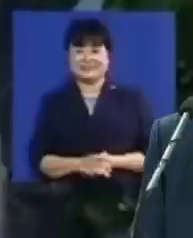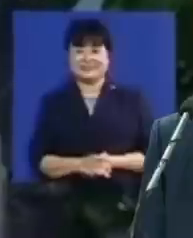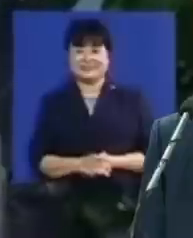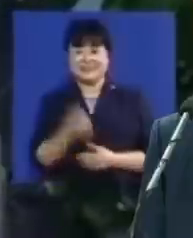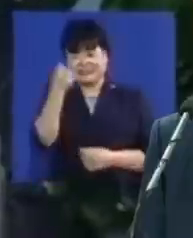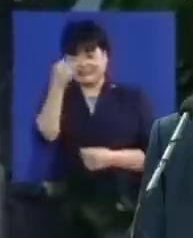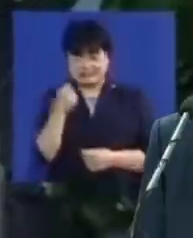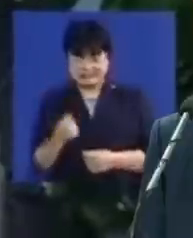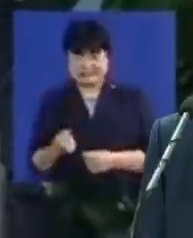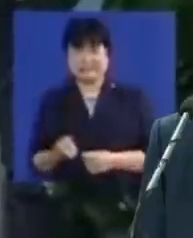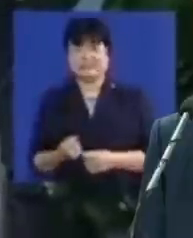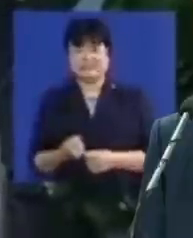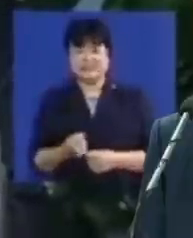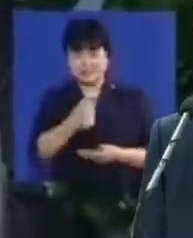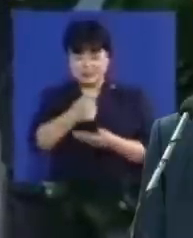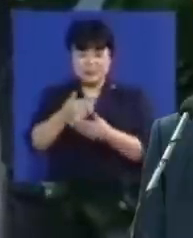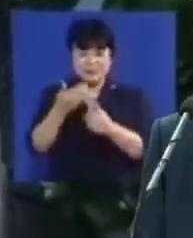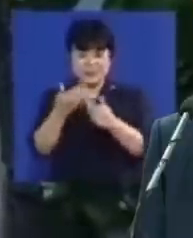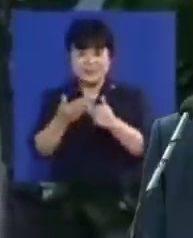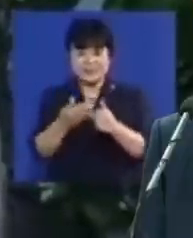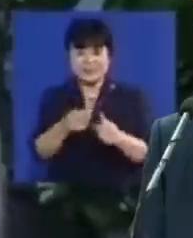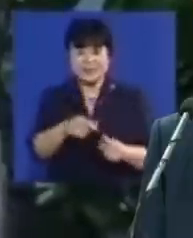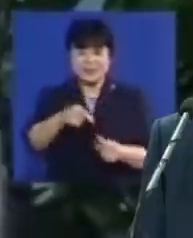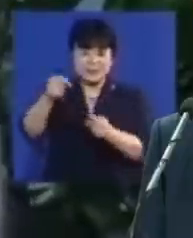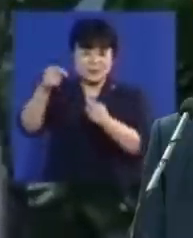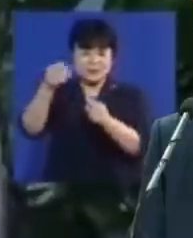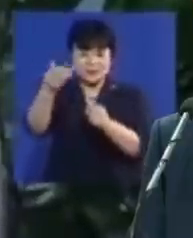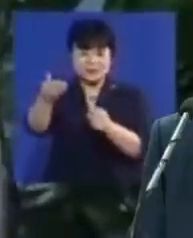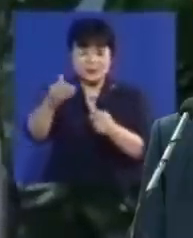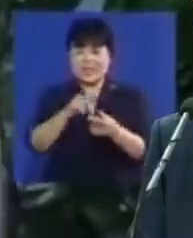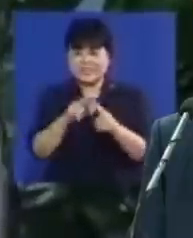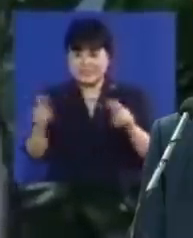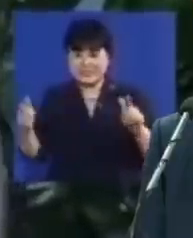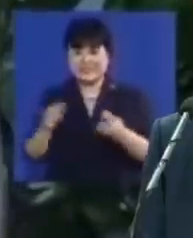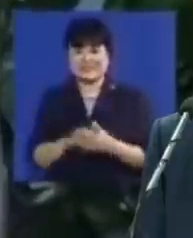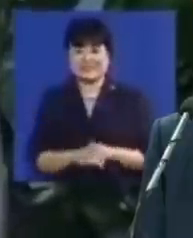낡은 쓰레기통에서 주님이 주워다 갖다 놓은 여러분 아닙니다.